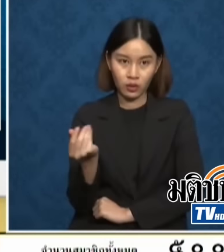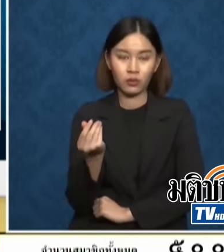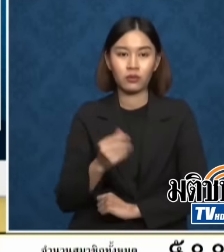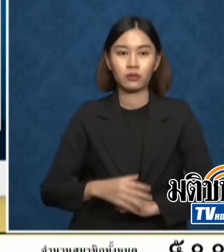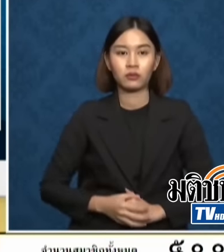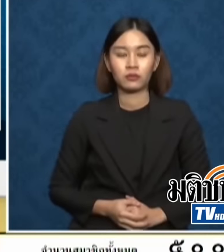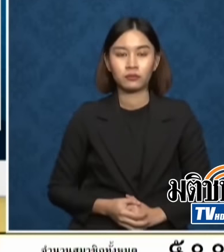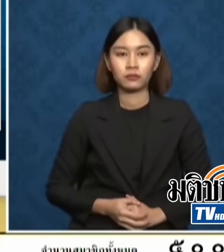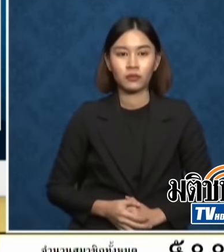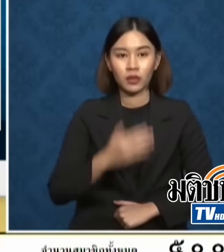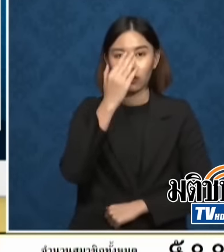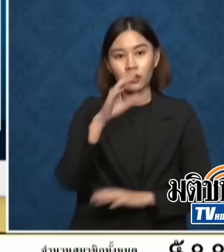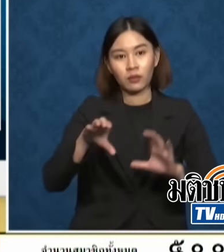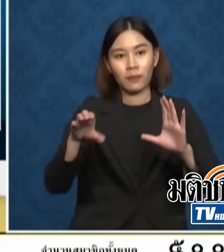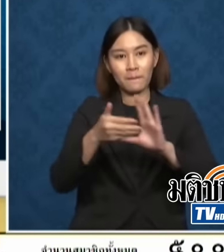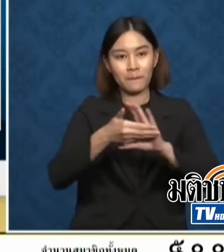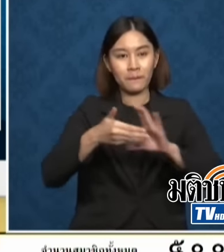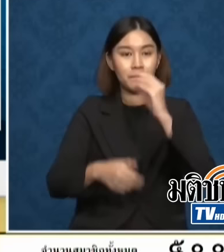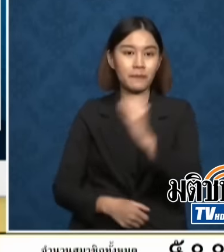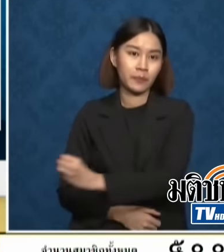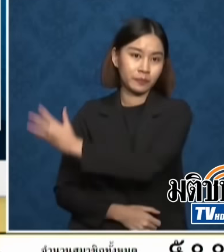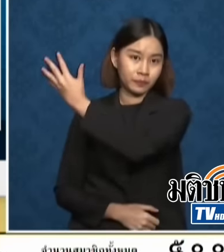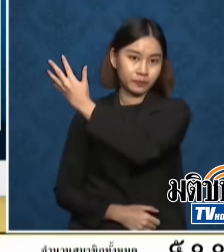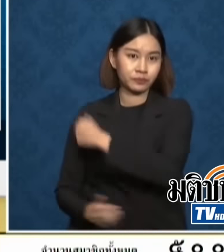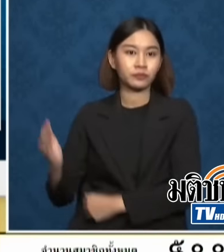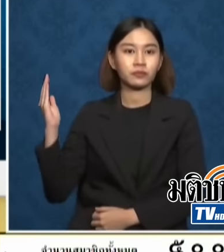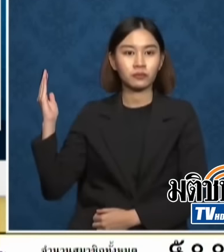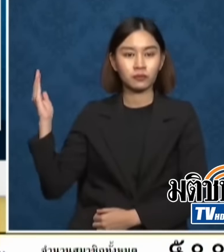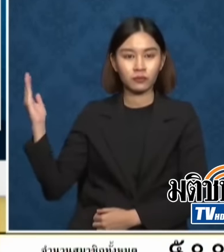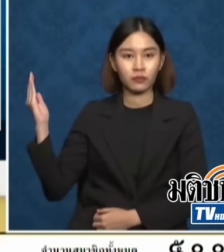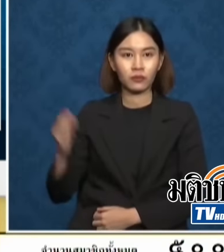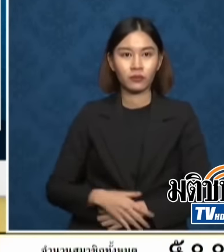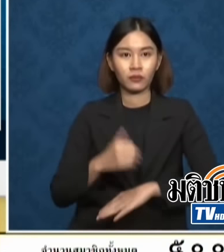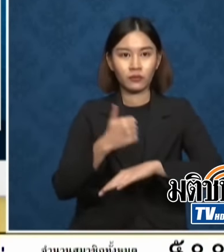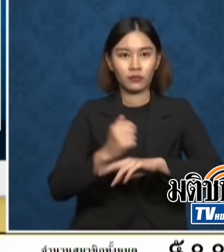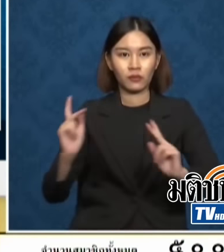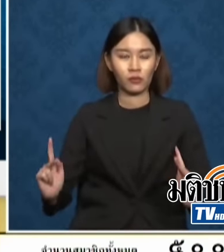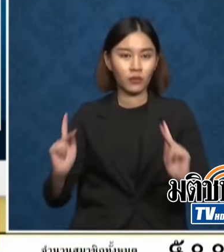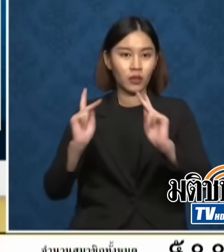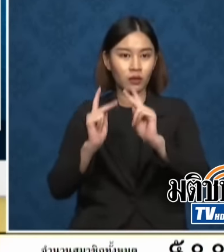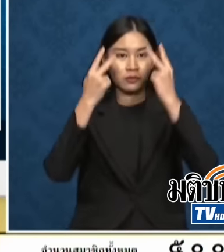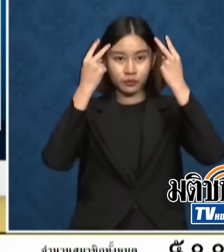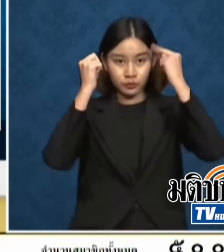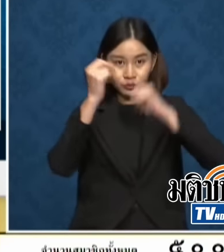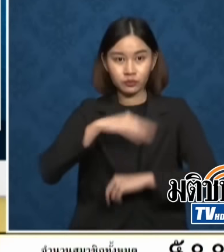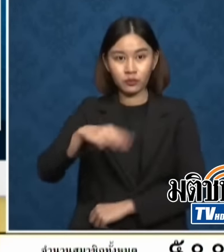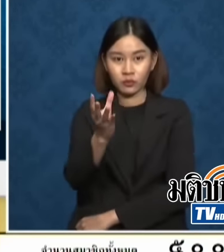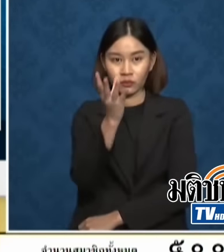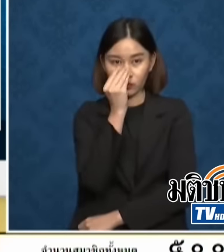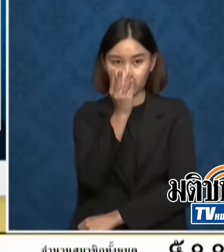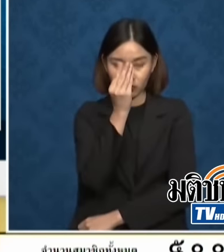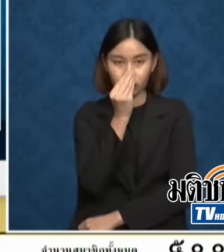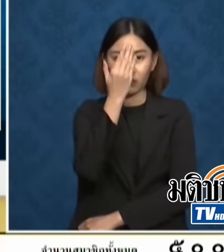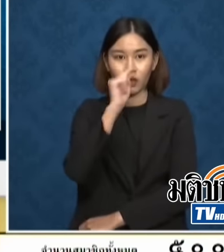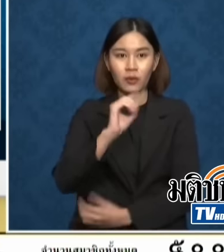ได้เพราะอย่างสไลด์ที่อยากจะโชว์ให้ท่านประธานดูอยากจะโชว์ให้ท่านรัฐมนตรีดูอยากจะโชว์ให้นายกรัฐมนตรีดู